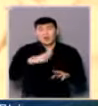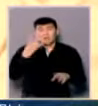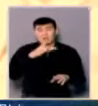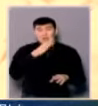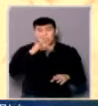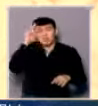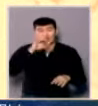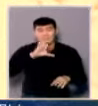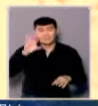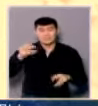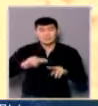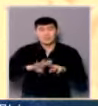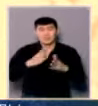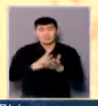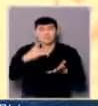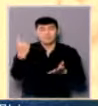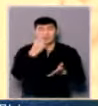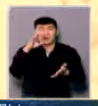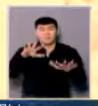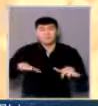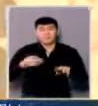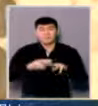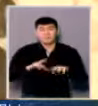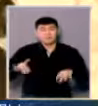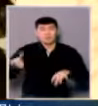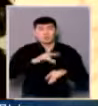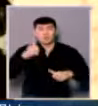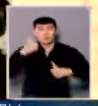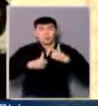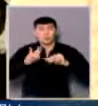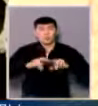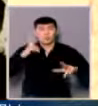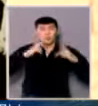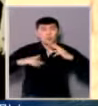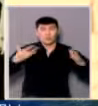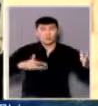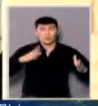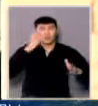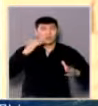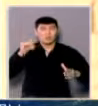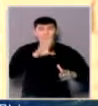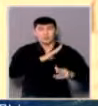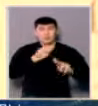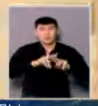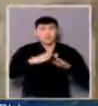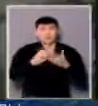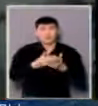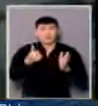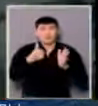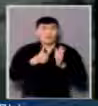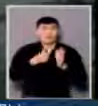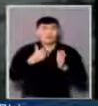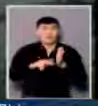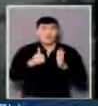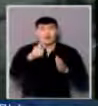образования Казахской ССР занял первое место в республиканском конкурсе среди студентов Кюйши в городе Алматы. В 1998